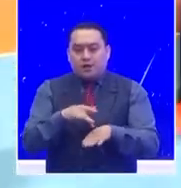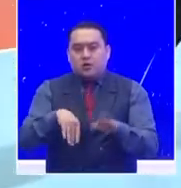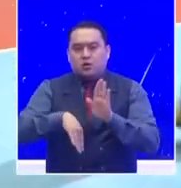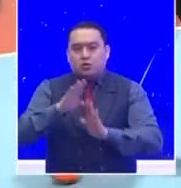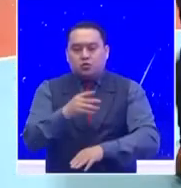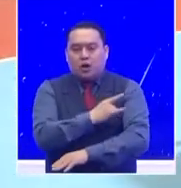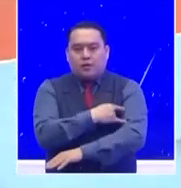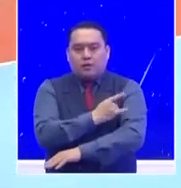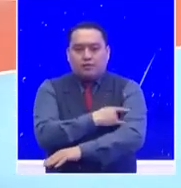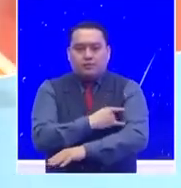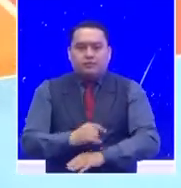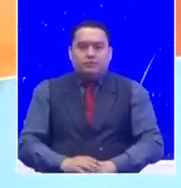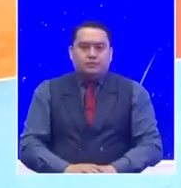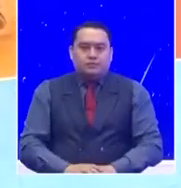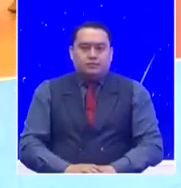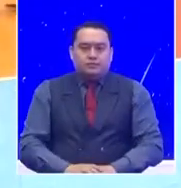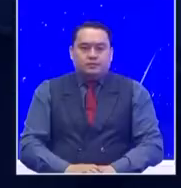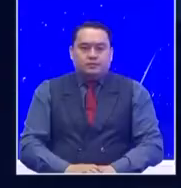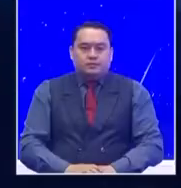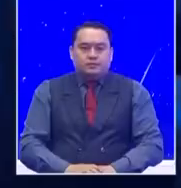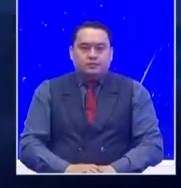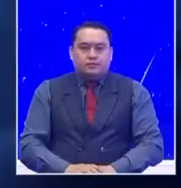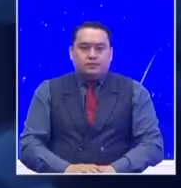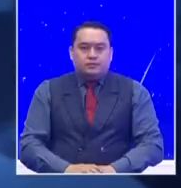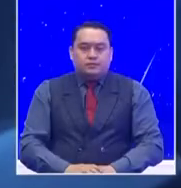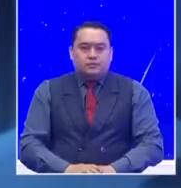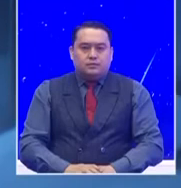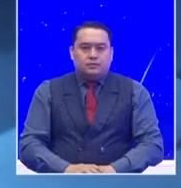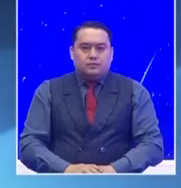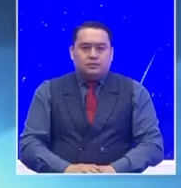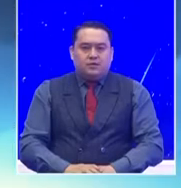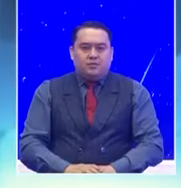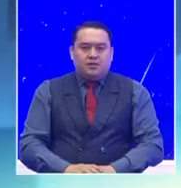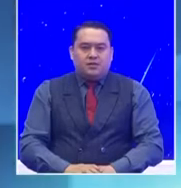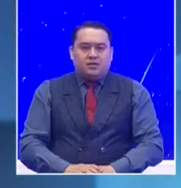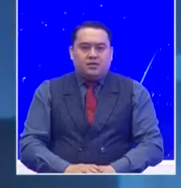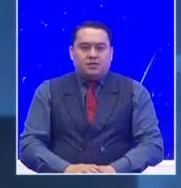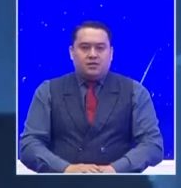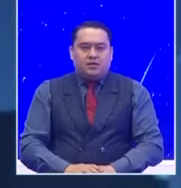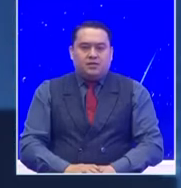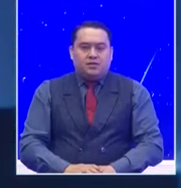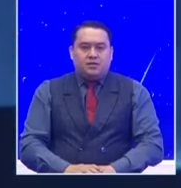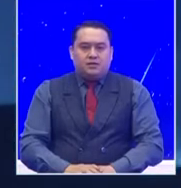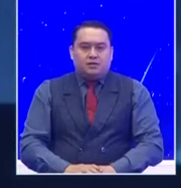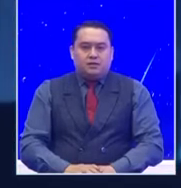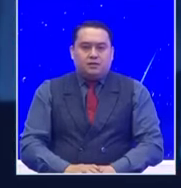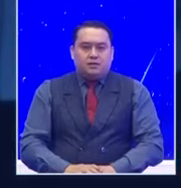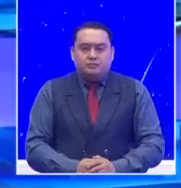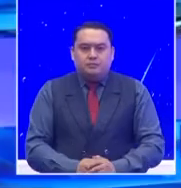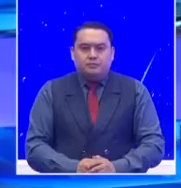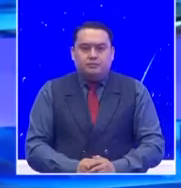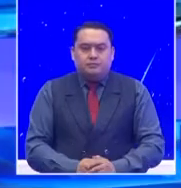капитан команды «Талдепариж» Азамат Чедымбай. Азат Жумаханов, Кайрат Кастурганов, телекомпания ЖТСУ, Талдыкурган.